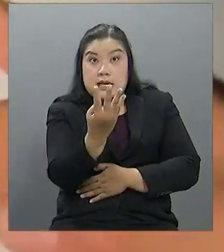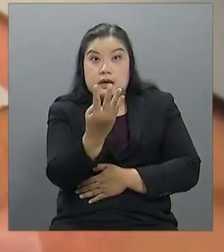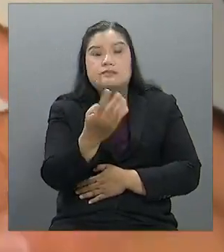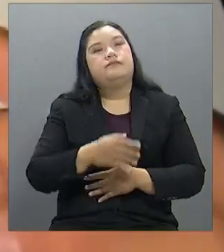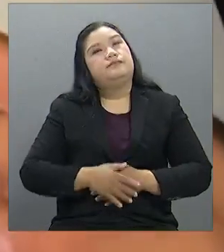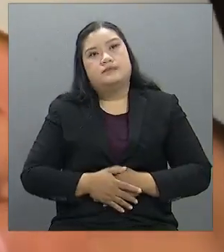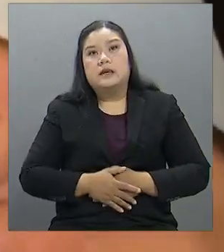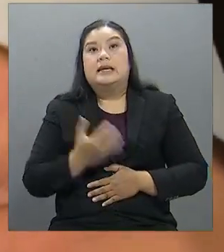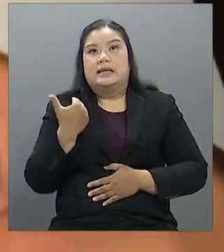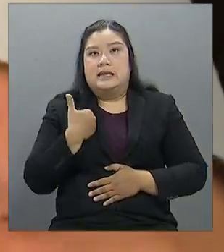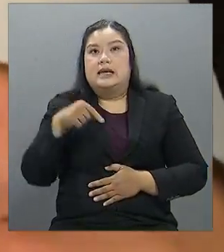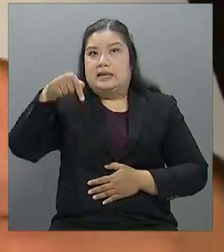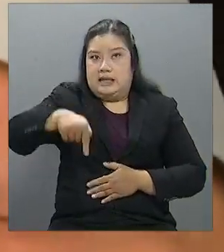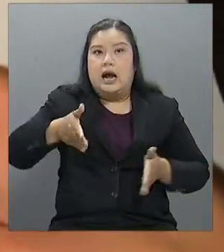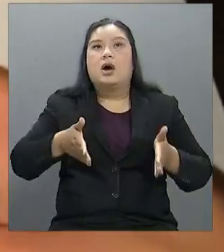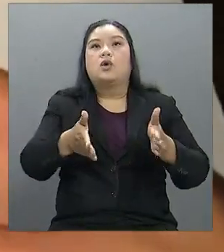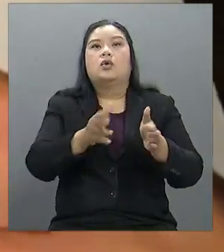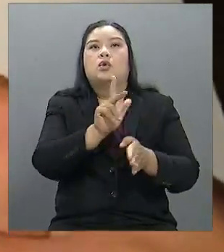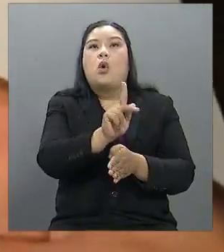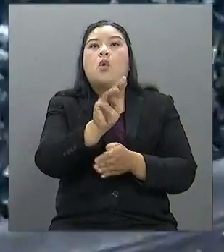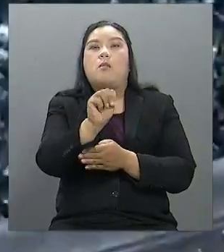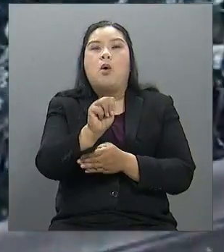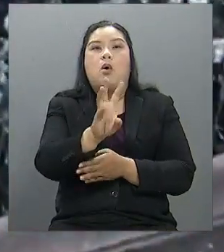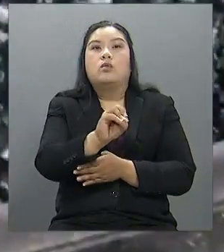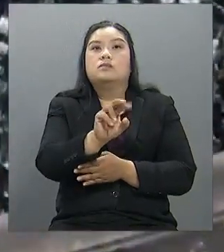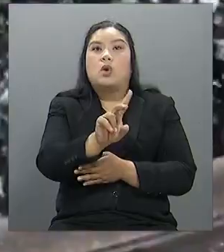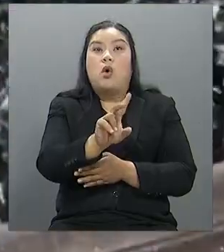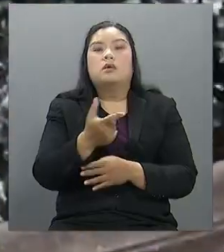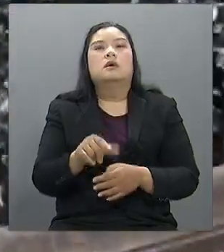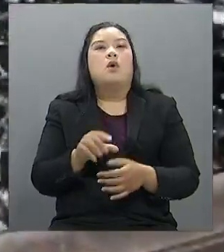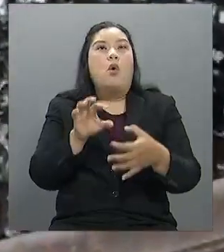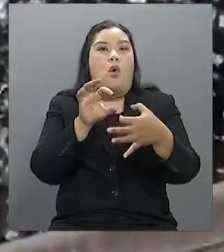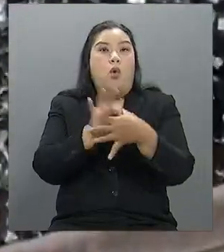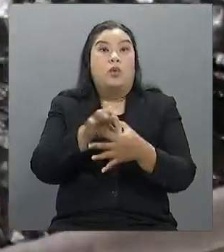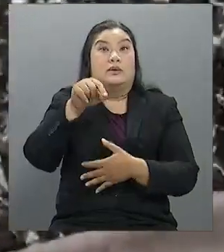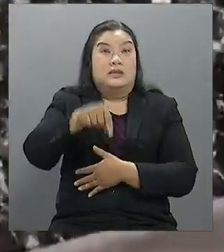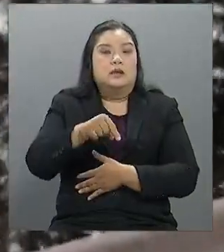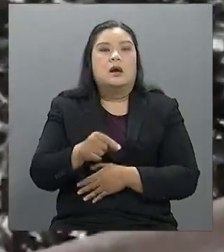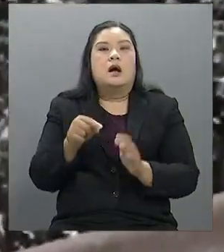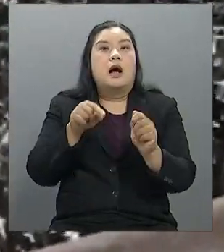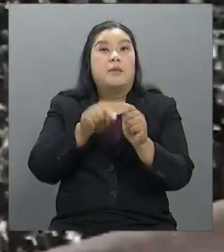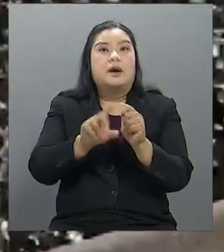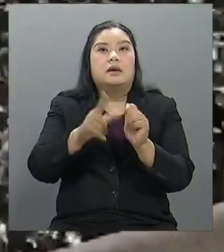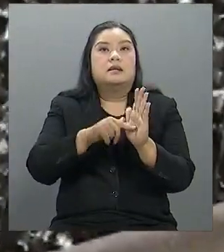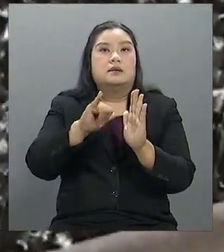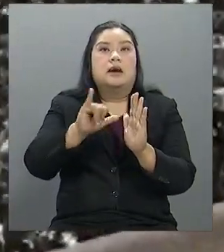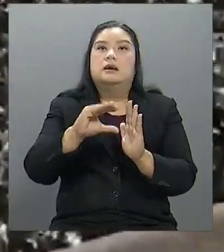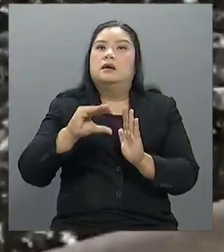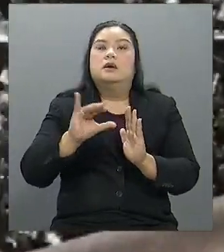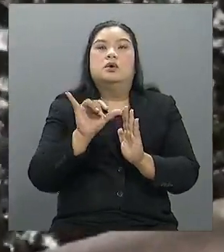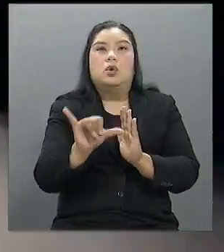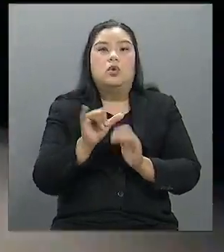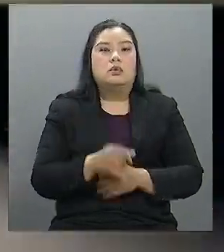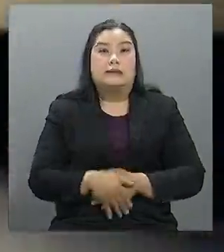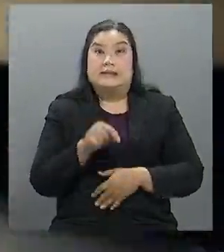ายเอเชียขาขึ้นกิโลเมตรที่62บวก300ตำบลหลักฟ้าอำเภอชัยโยนะคะห่างจากจุดเดิมที่เคยประสบเหตุนะ